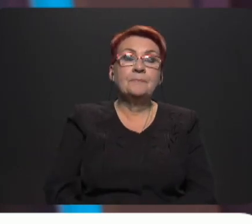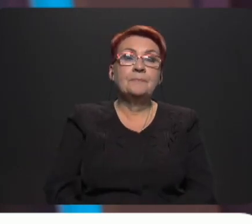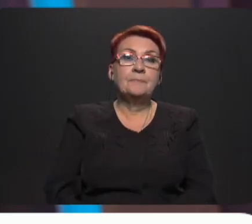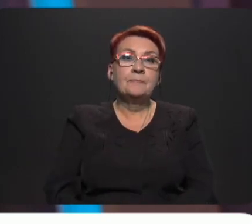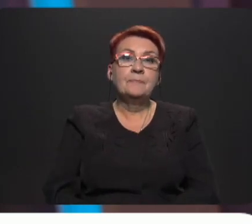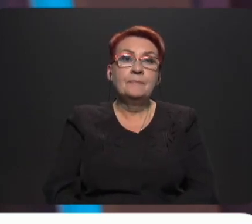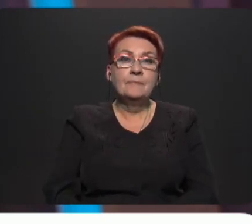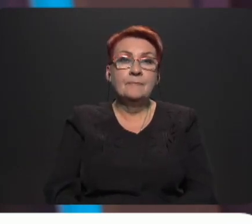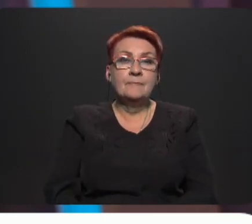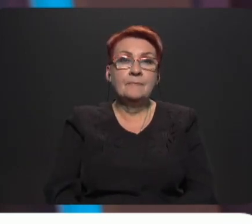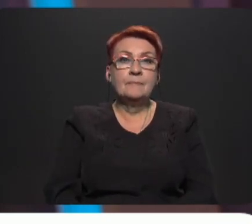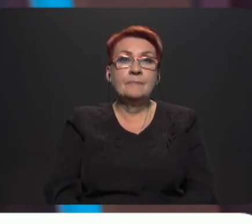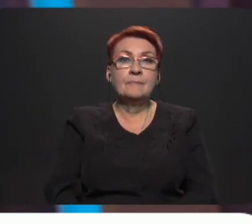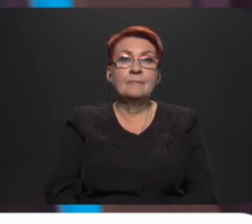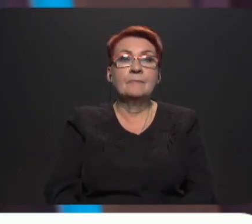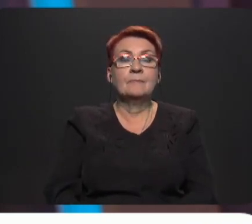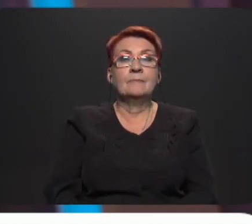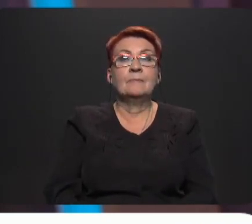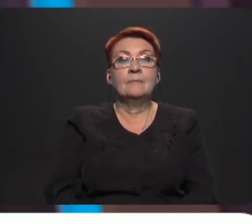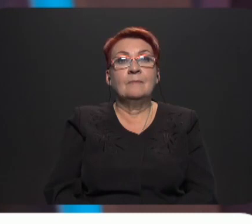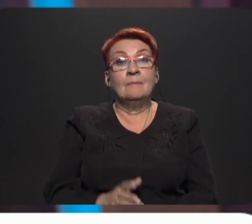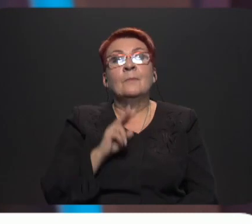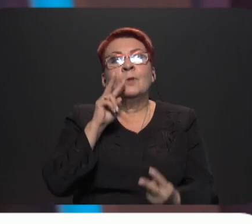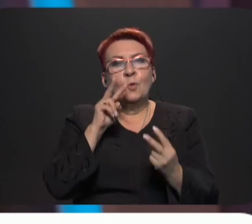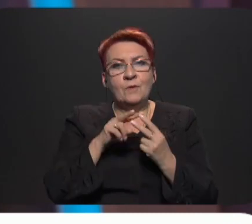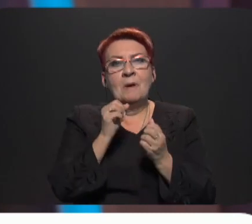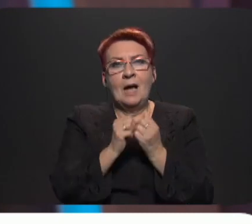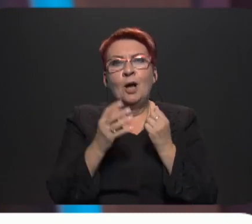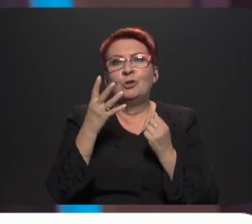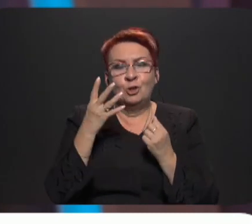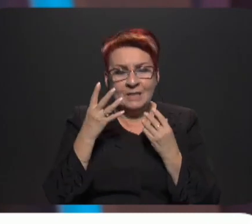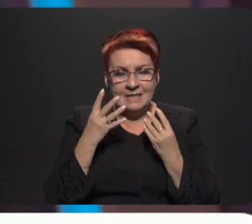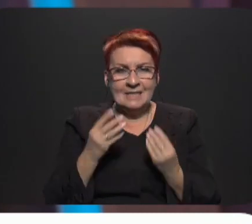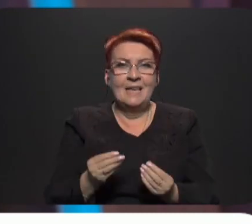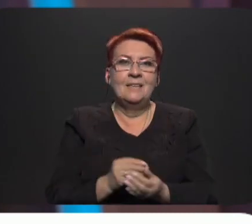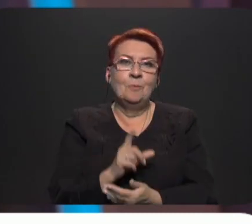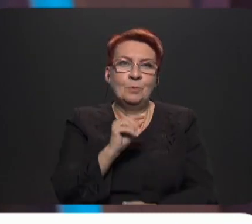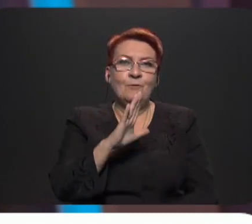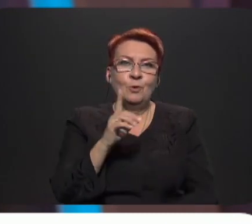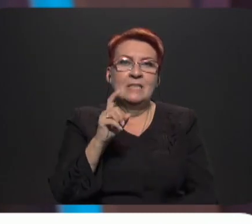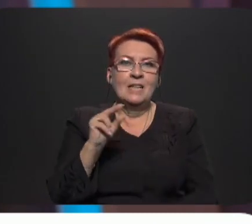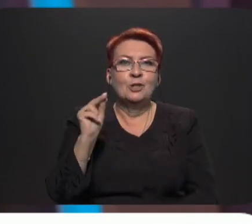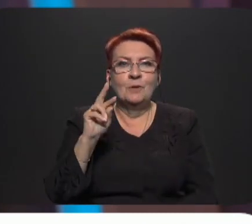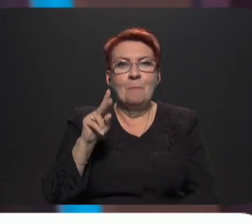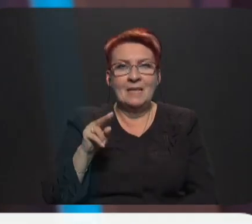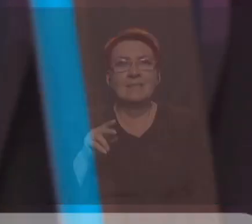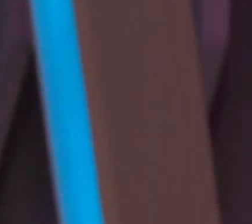помогала нам этим вечером. Ну а мы с вами увидимся уже завтра ровно в 8 вечера на телеканале «Спас». Храни вас